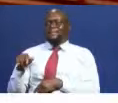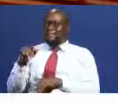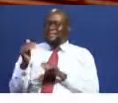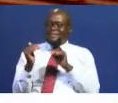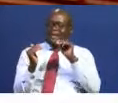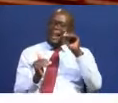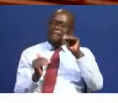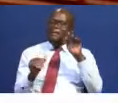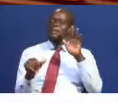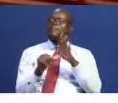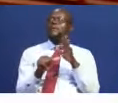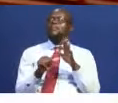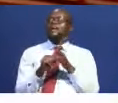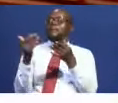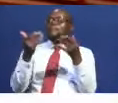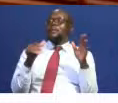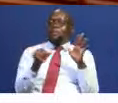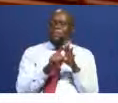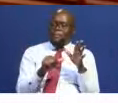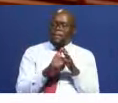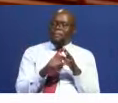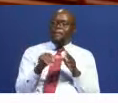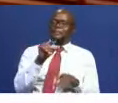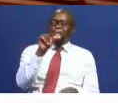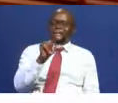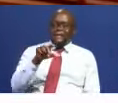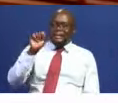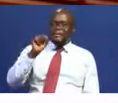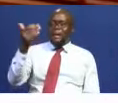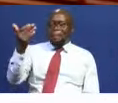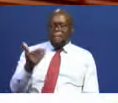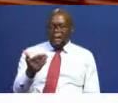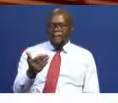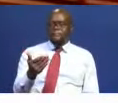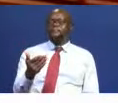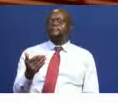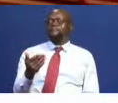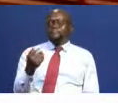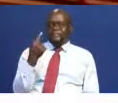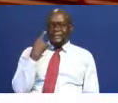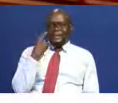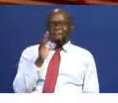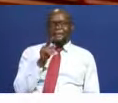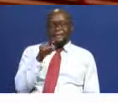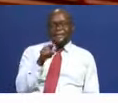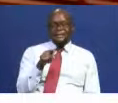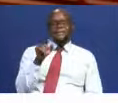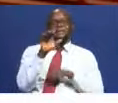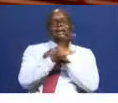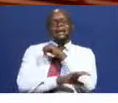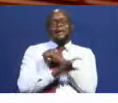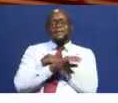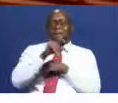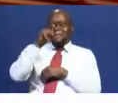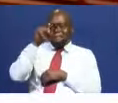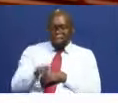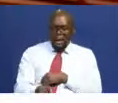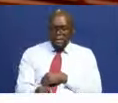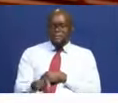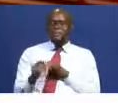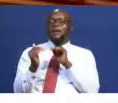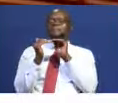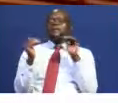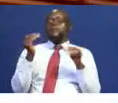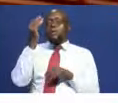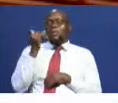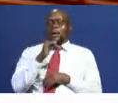ndio yanaleta hii shida ya hawa Gen Z wamekuja kuamka na wameona kwamba hii nchi ni lazima kuwe na usawa,